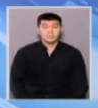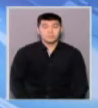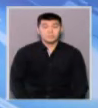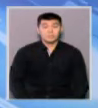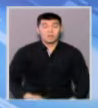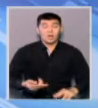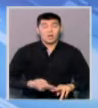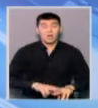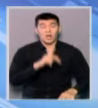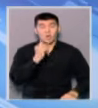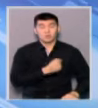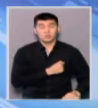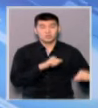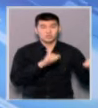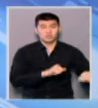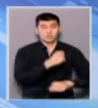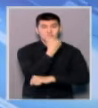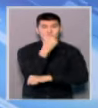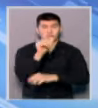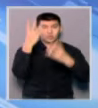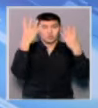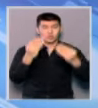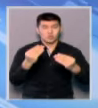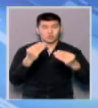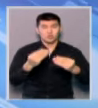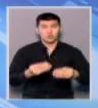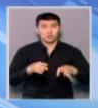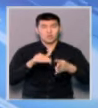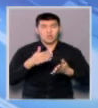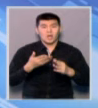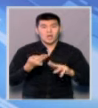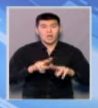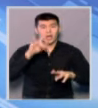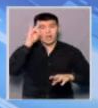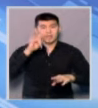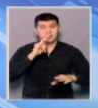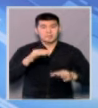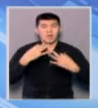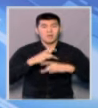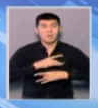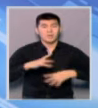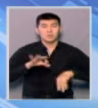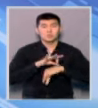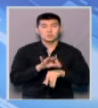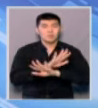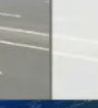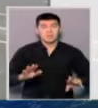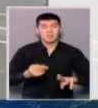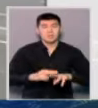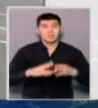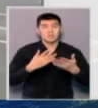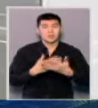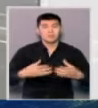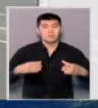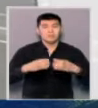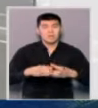Биыл отан қорғаушылар күні мен жеңіс күніне арналған әскери шеру өтпейді. Бұл туралы Қазақстан Республикасы Қорғаныс Министрлігінің баспасөз қызметі